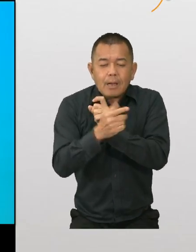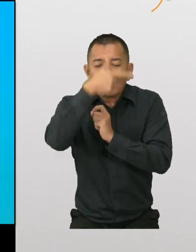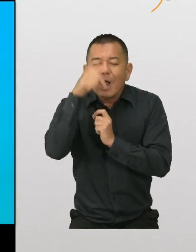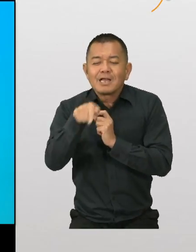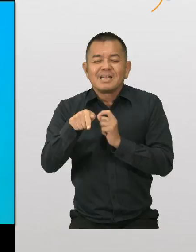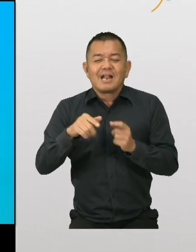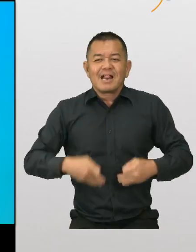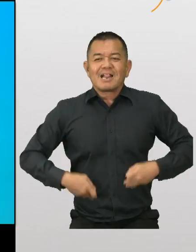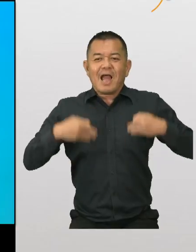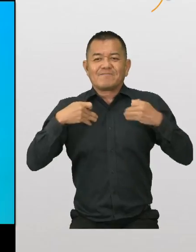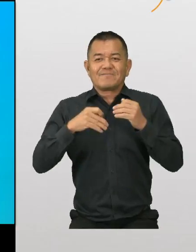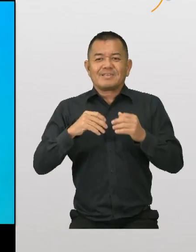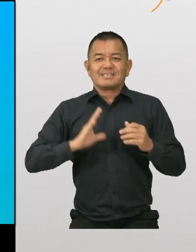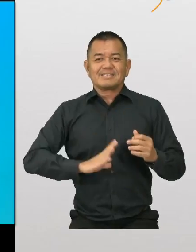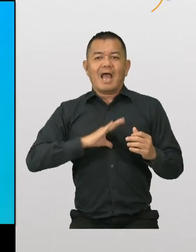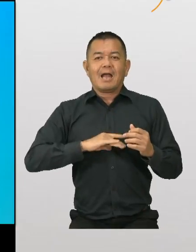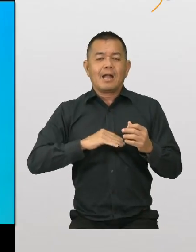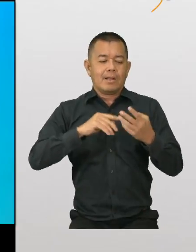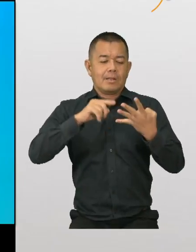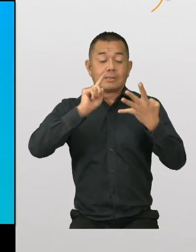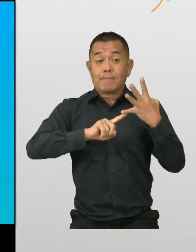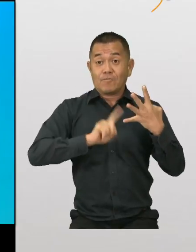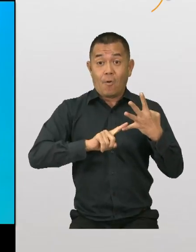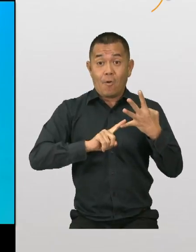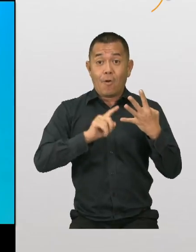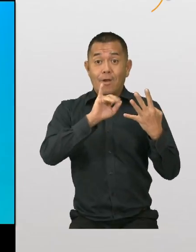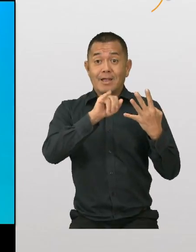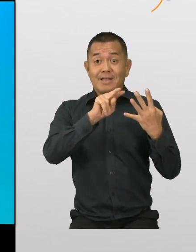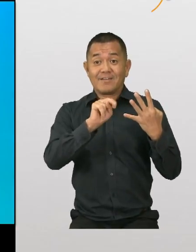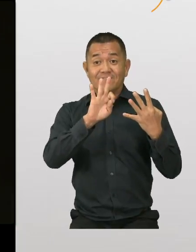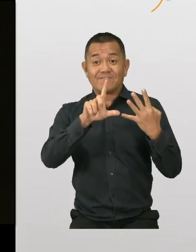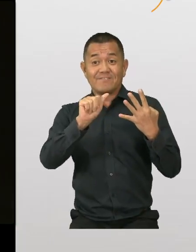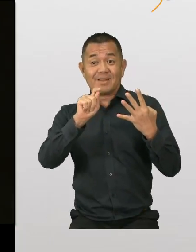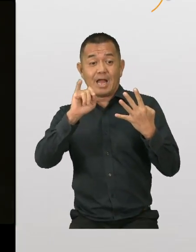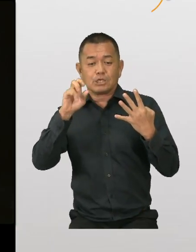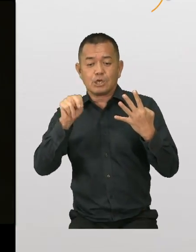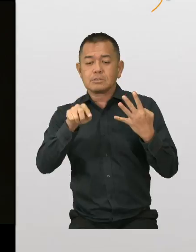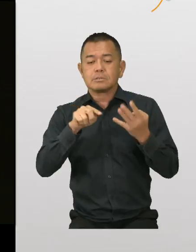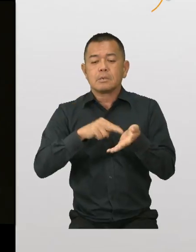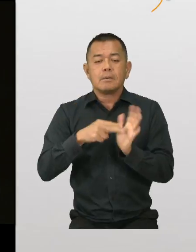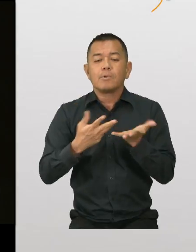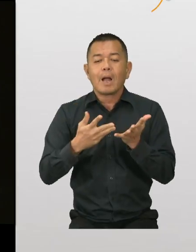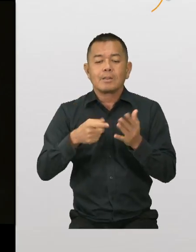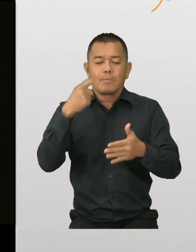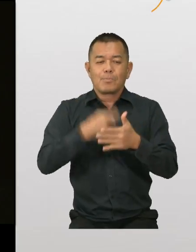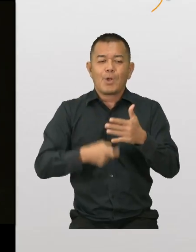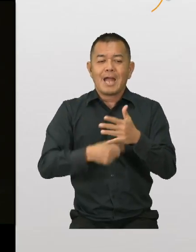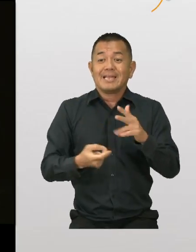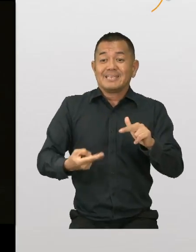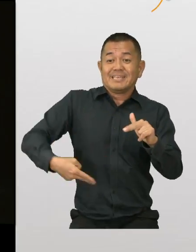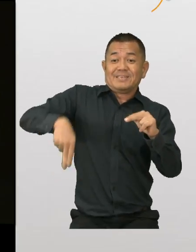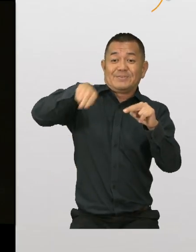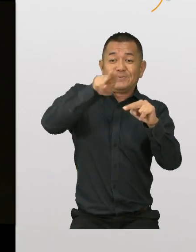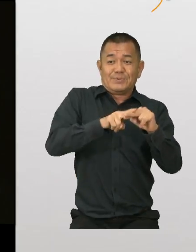价上涨， inflation has led to price increases. 物价的问题。从数据来看， According to